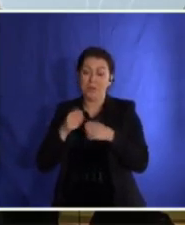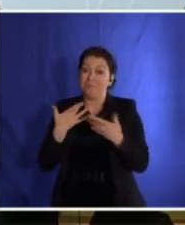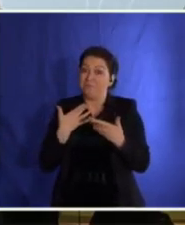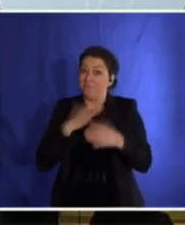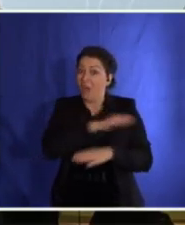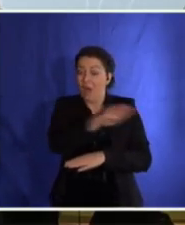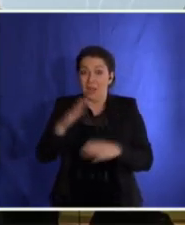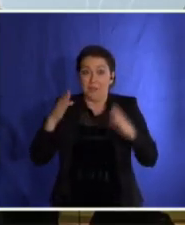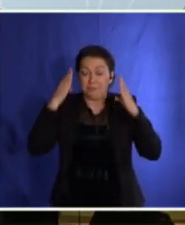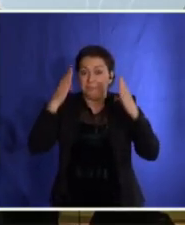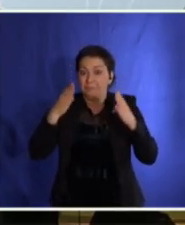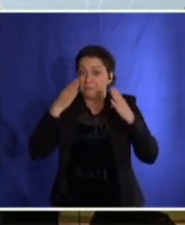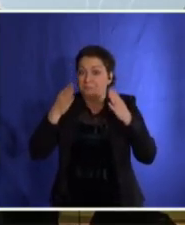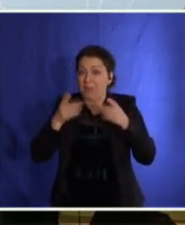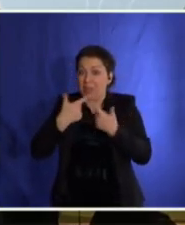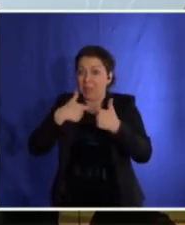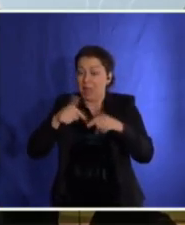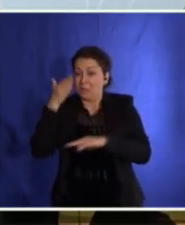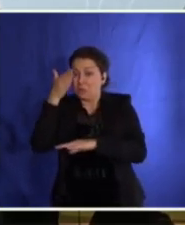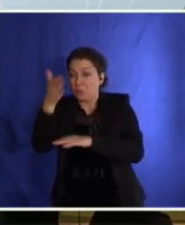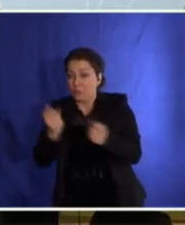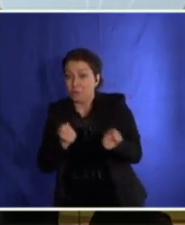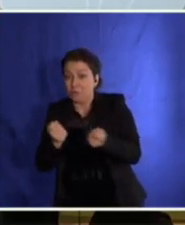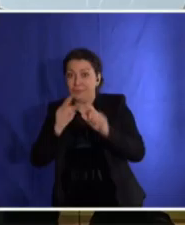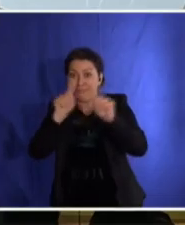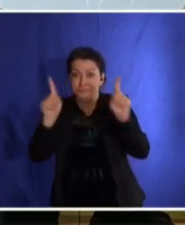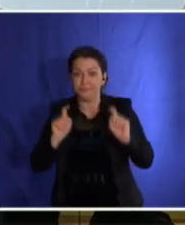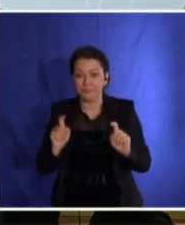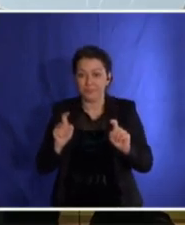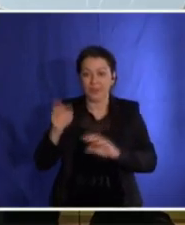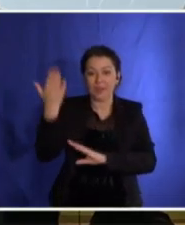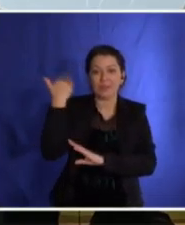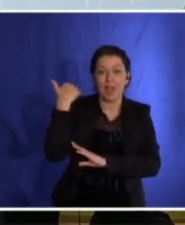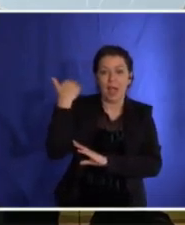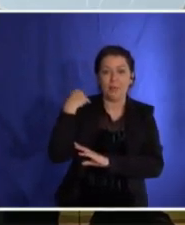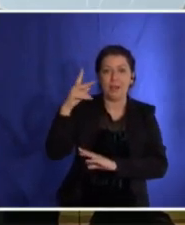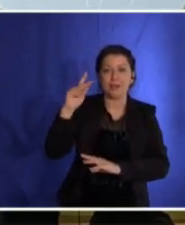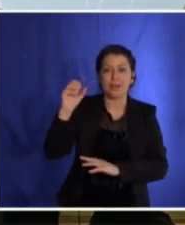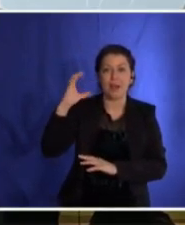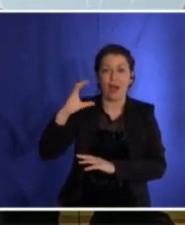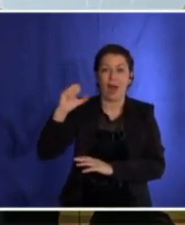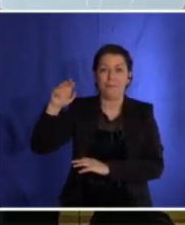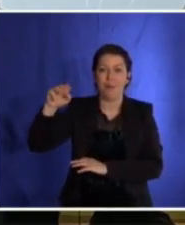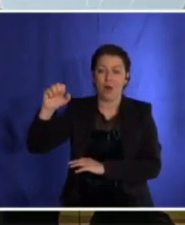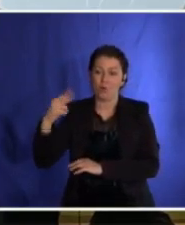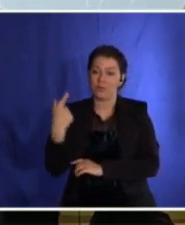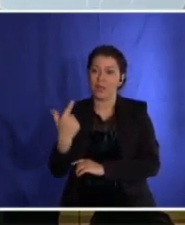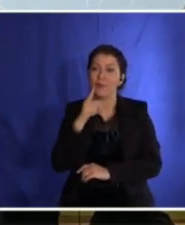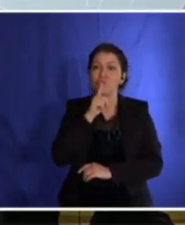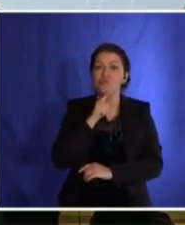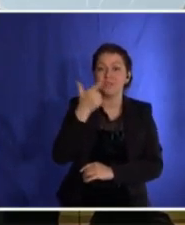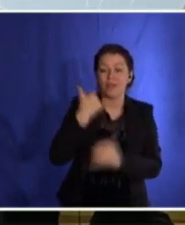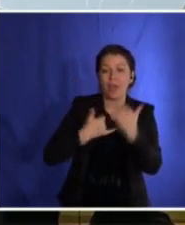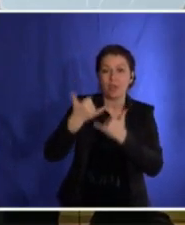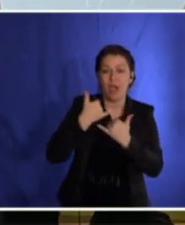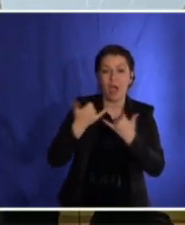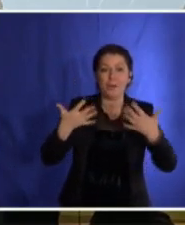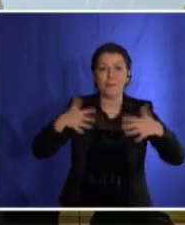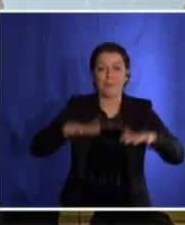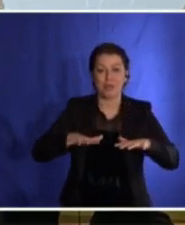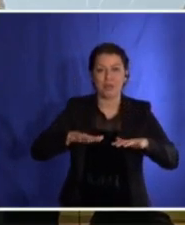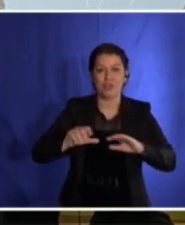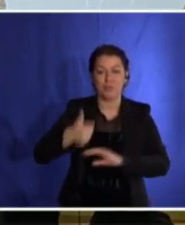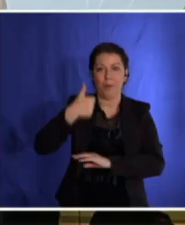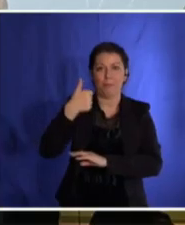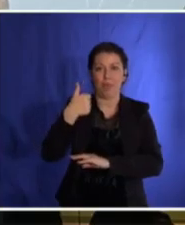wird. Damals war David Cameron gerade mal 2 Jahre britischer Premierminister und eine